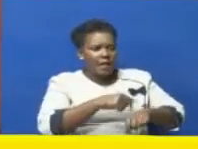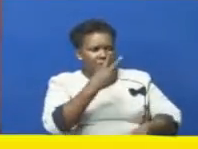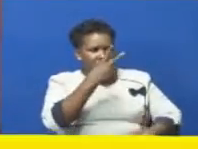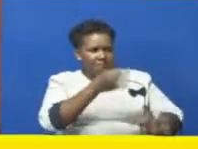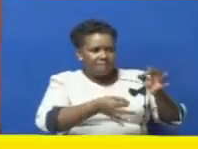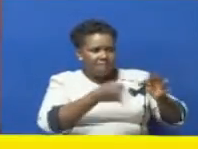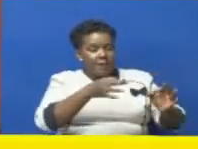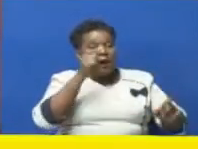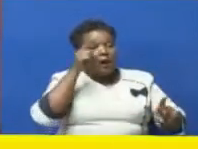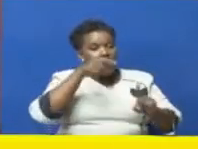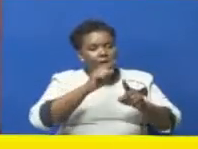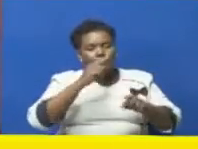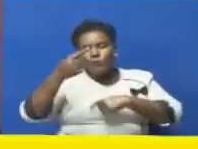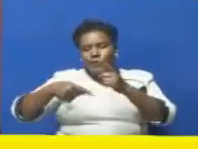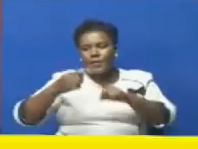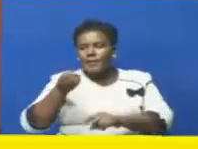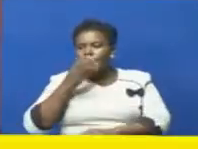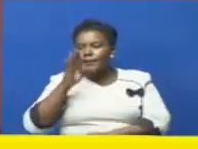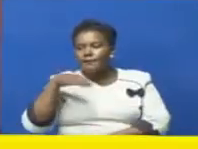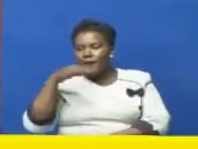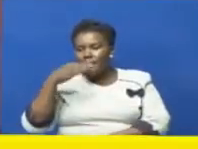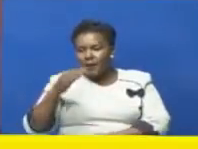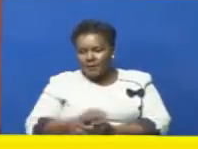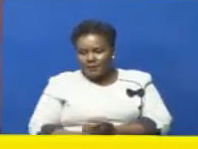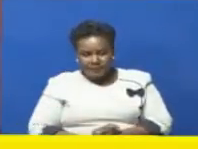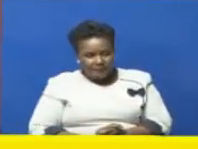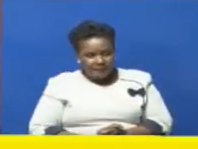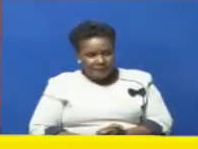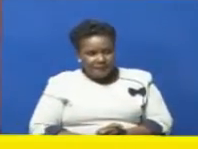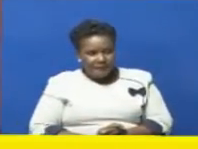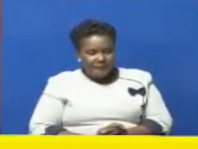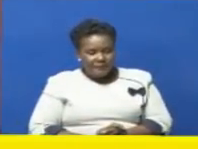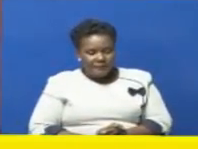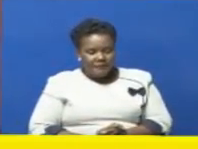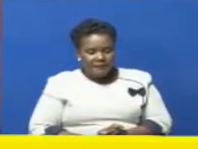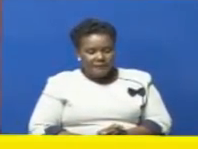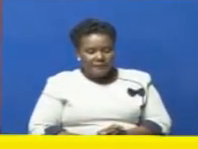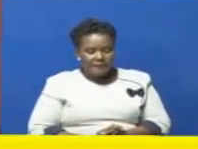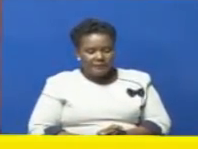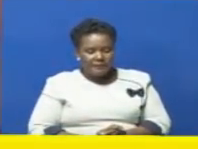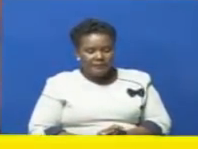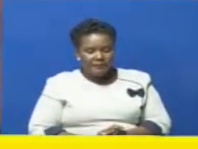kuendelea na Aridhio saa ya pili. Endelea kurani TBC.